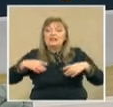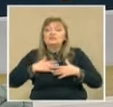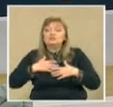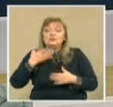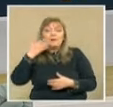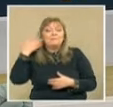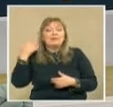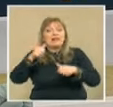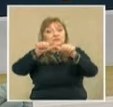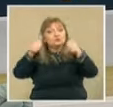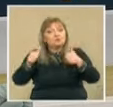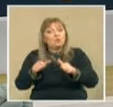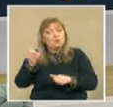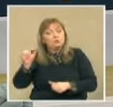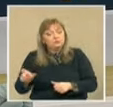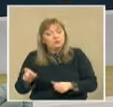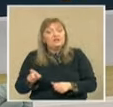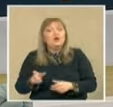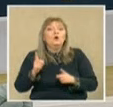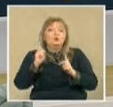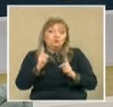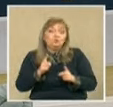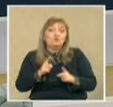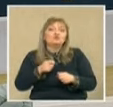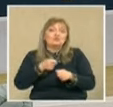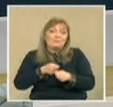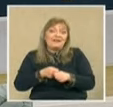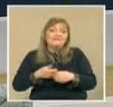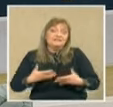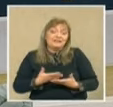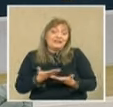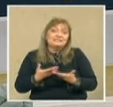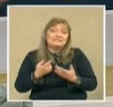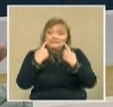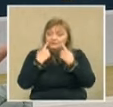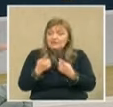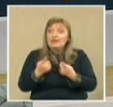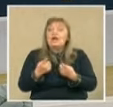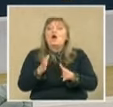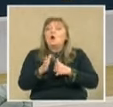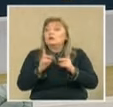които ще ваят неща по време на музикалното изпълнение. Страхотно. Така че публиката ще може да гледа